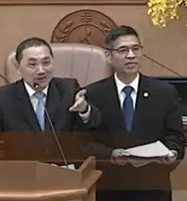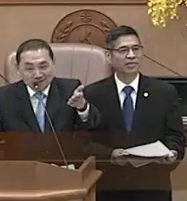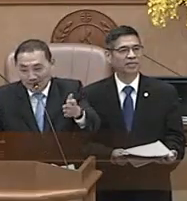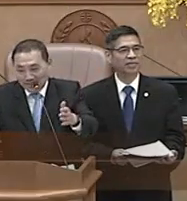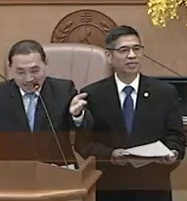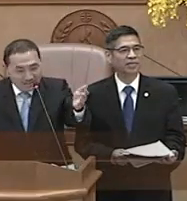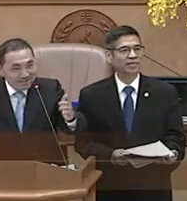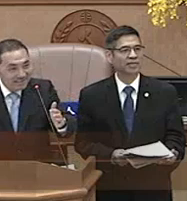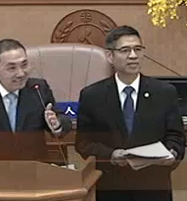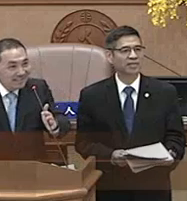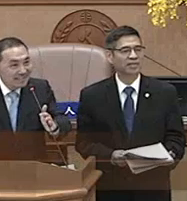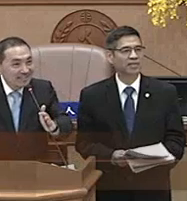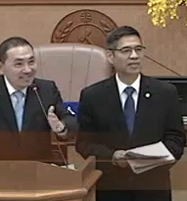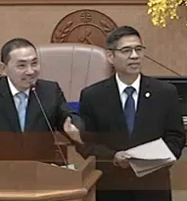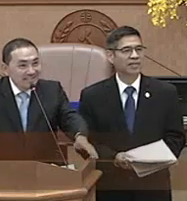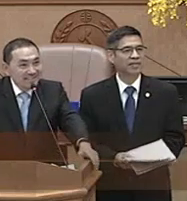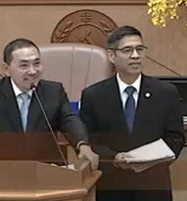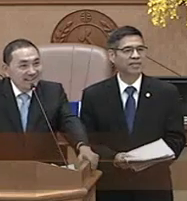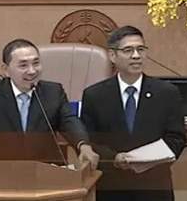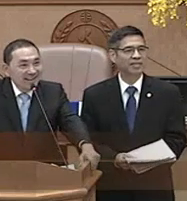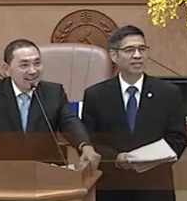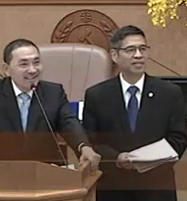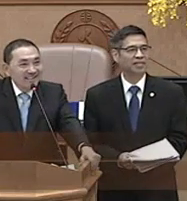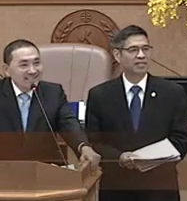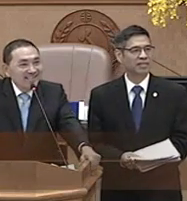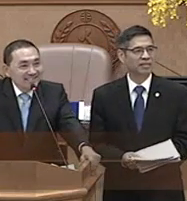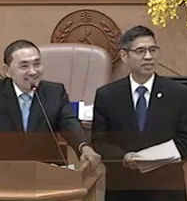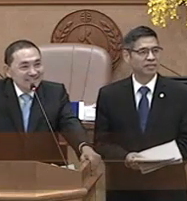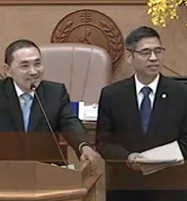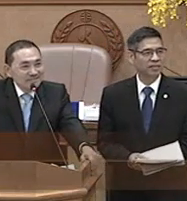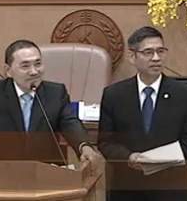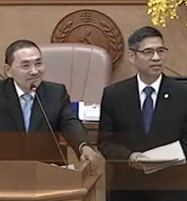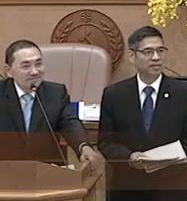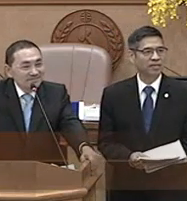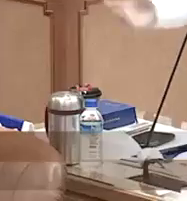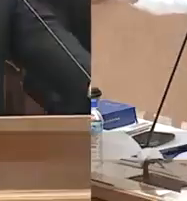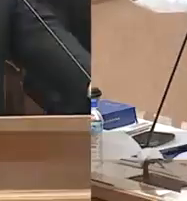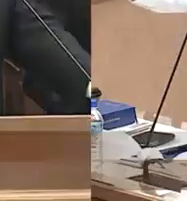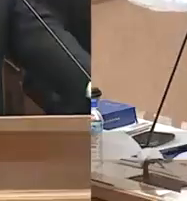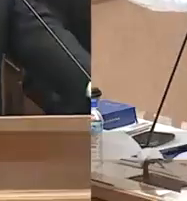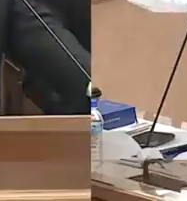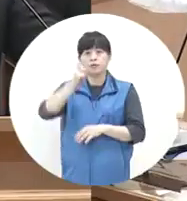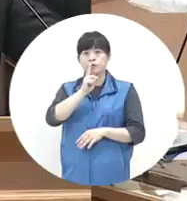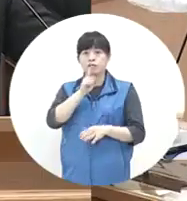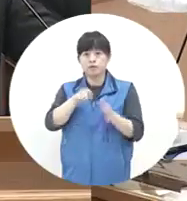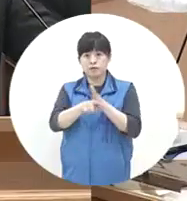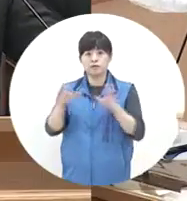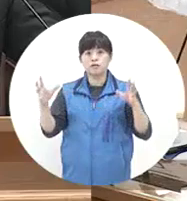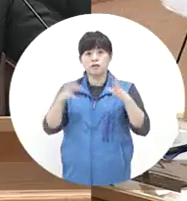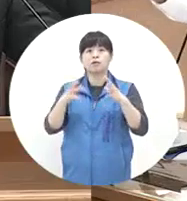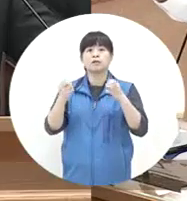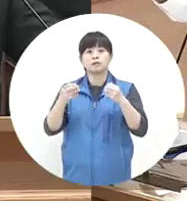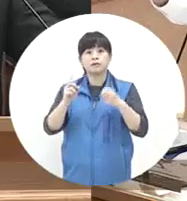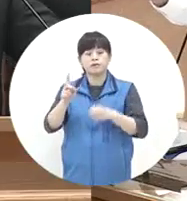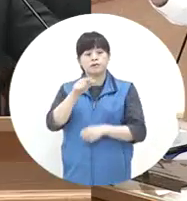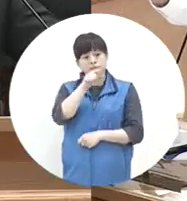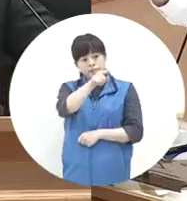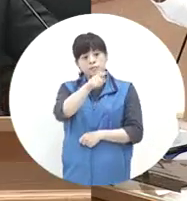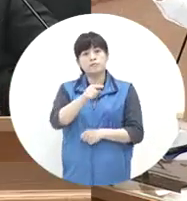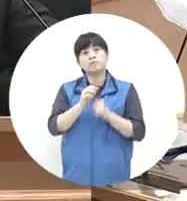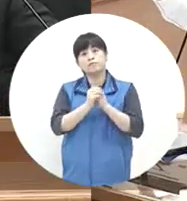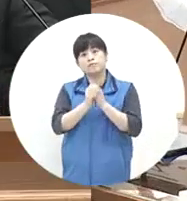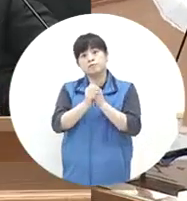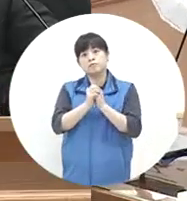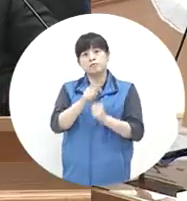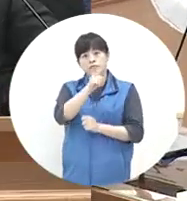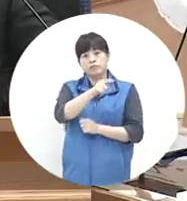你有办法说明呢。 等你到后面再回答他。 好好好， 哎，市长，我们现在讲哦，其实一直在讨论，就是你恭喜啊，